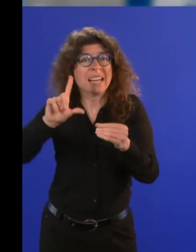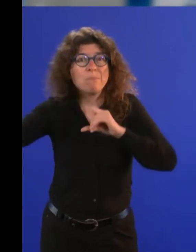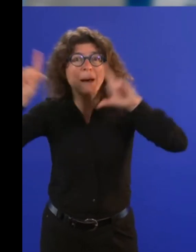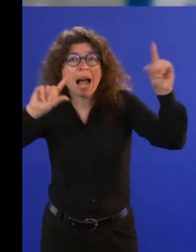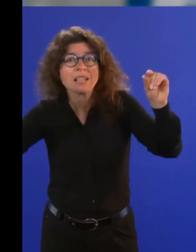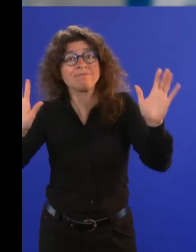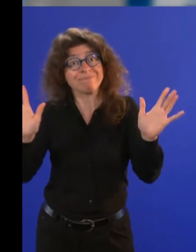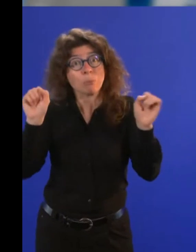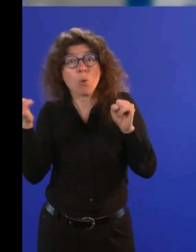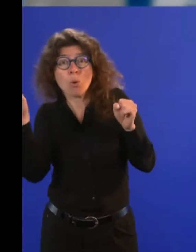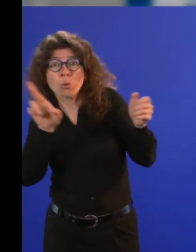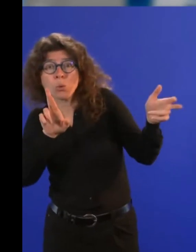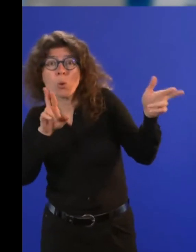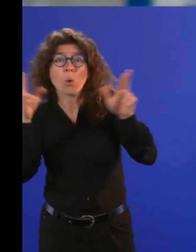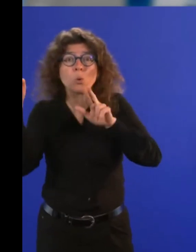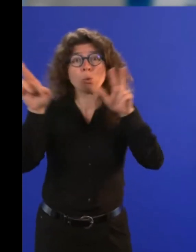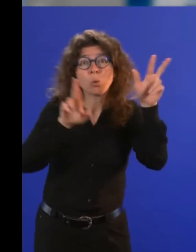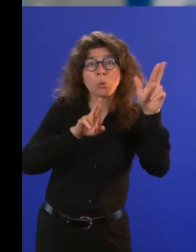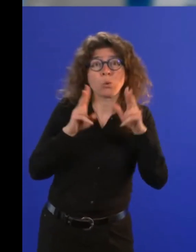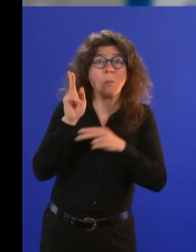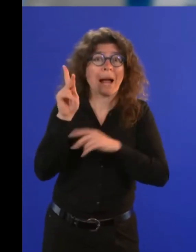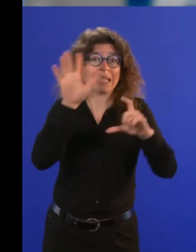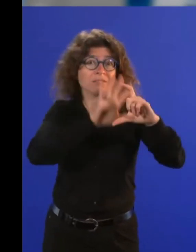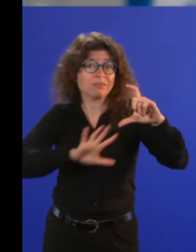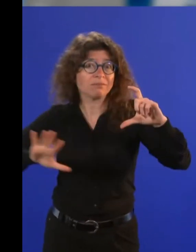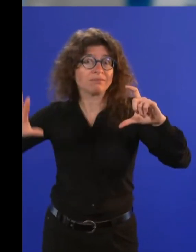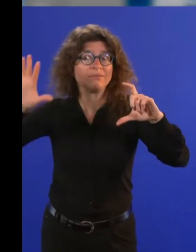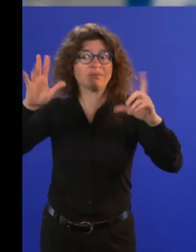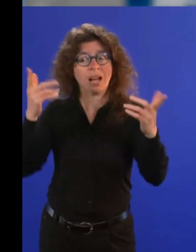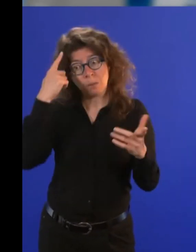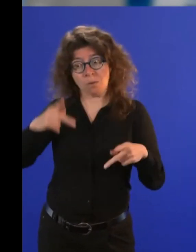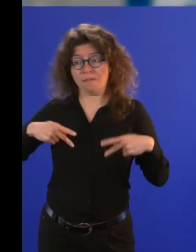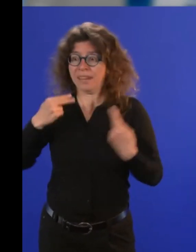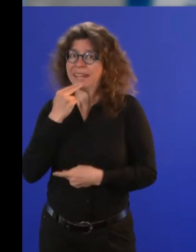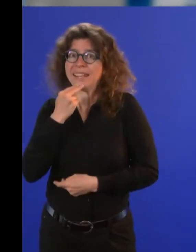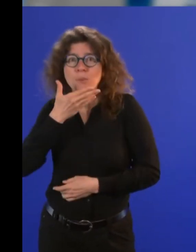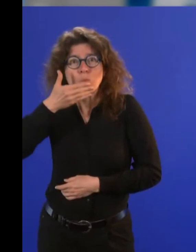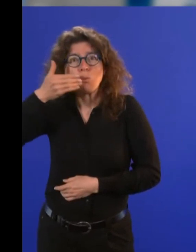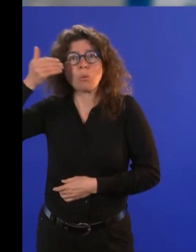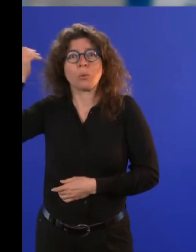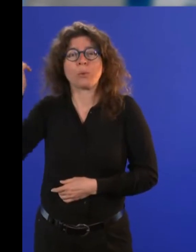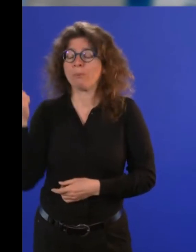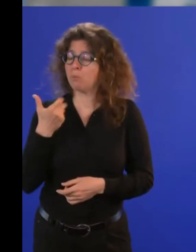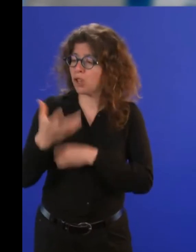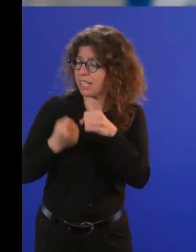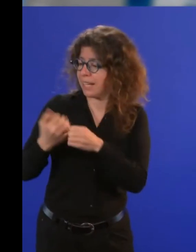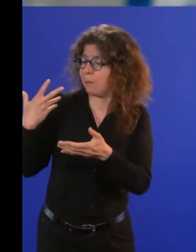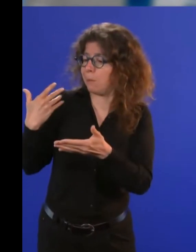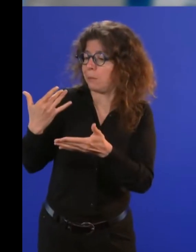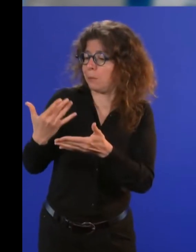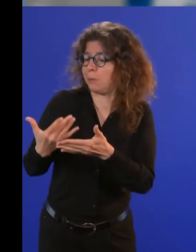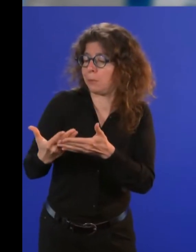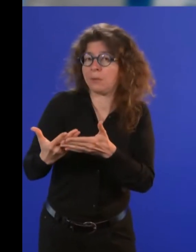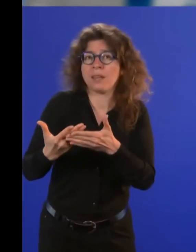une amélioration significative pour leur qualité de vie. Depuis de nombreuses années, le marché de l'immobilier, dans un contexte de crise